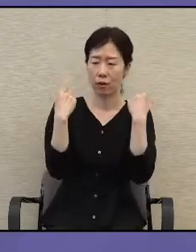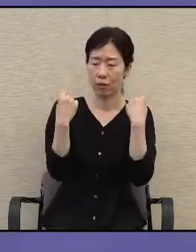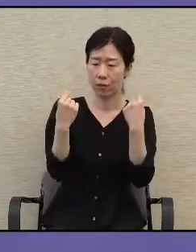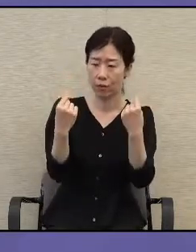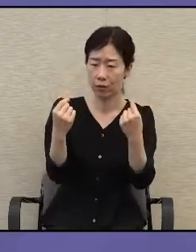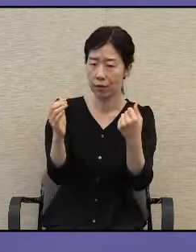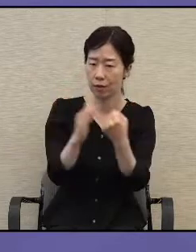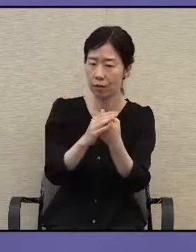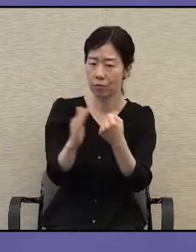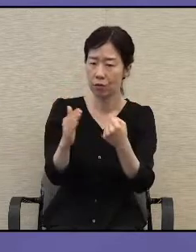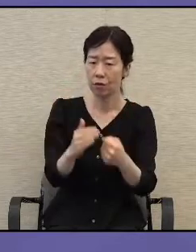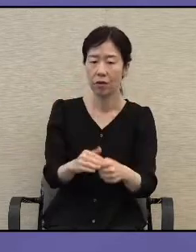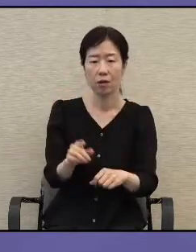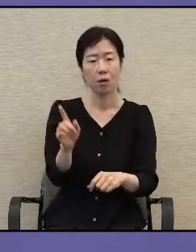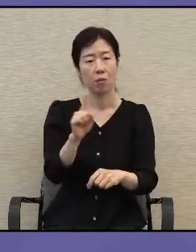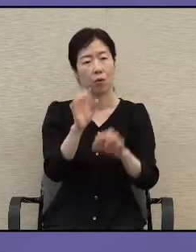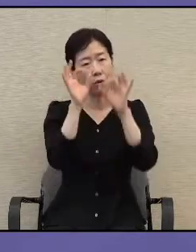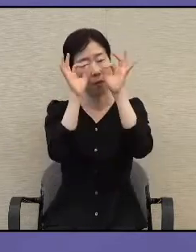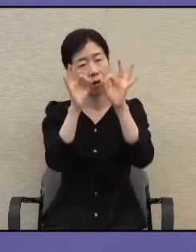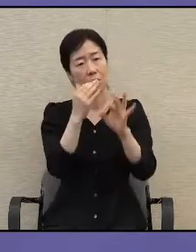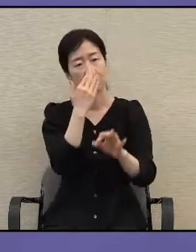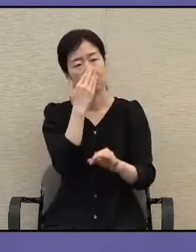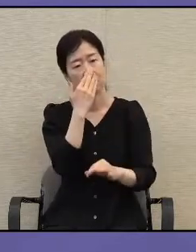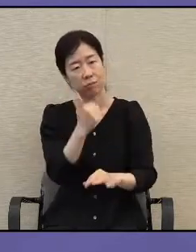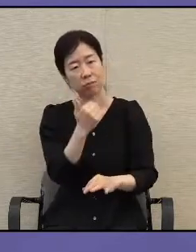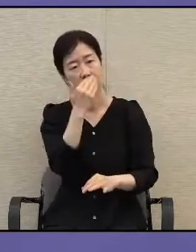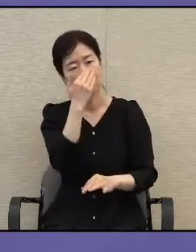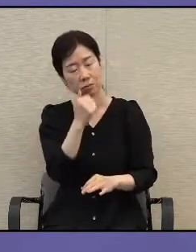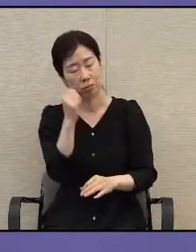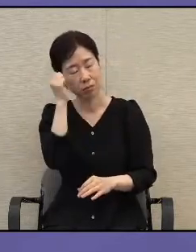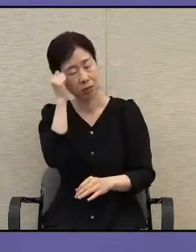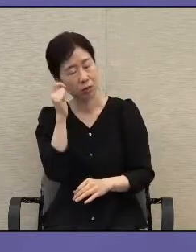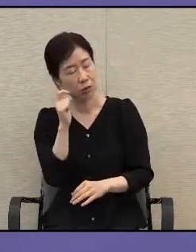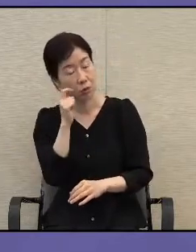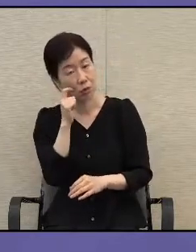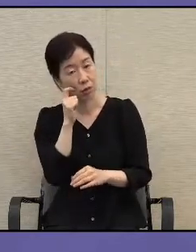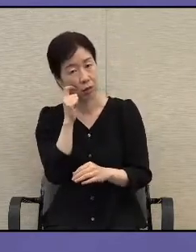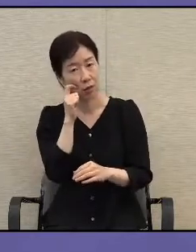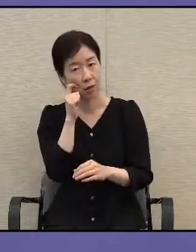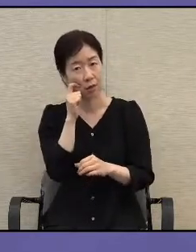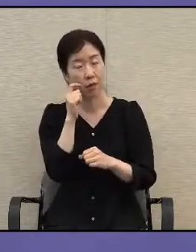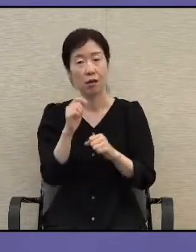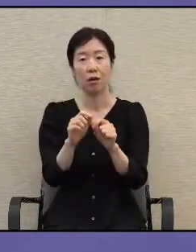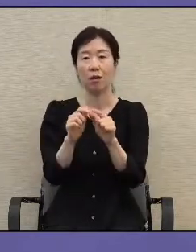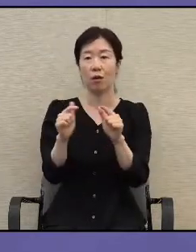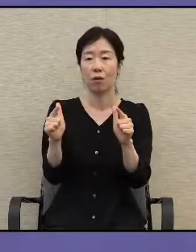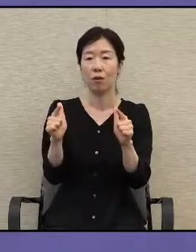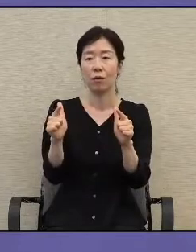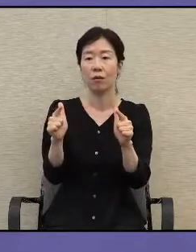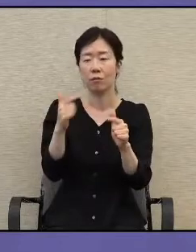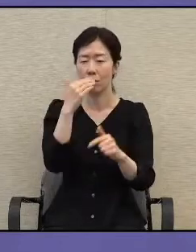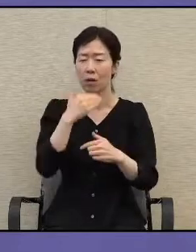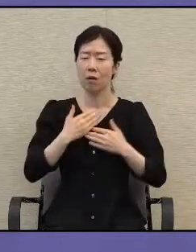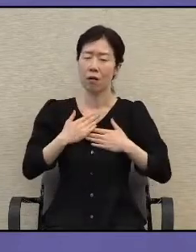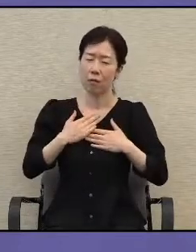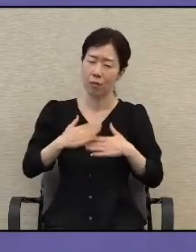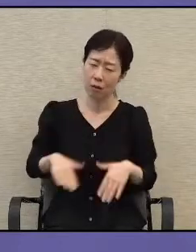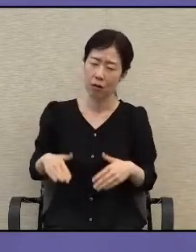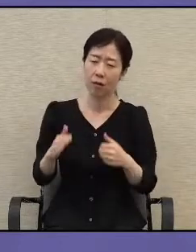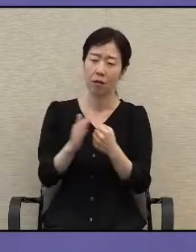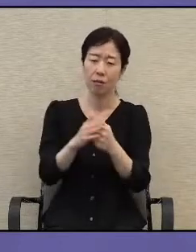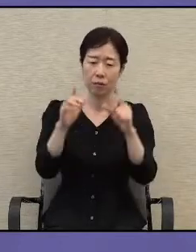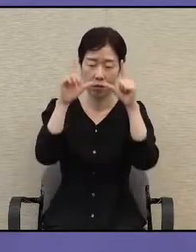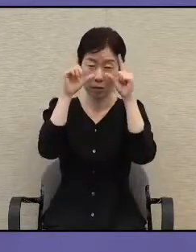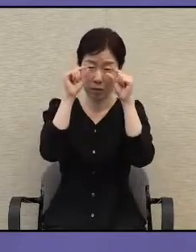즐거움이 없다거나 활동량 감소로 인한 수면 문제나 이러한 3가지 영역이 주로 이제 높은 점수를 계속 보이고 있는데요. 이러한 것들은 어떤